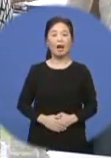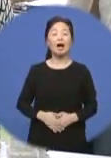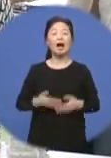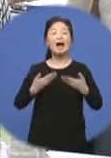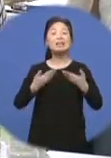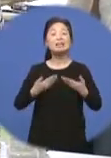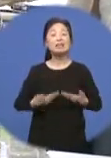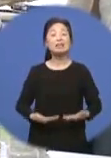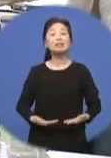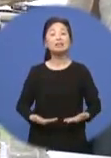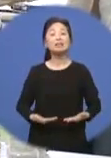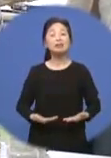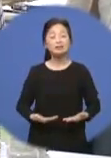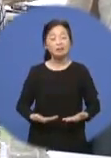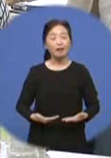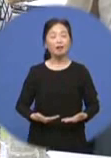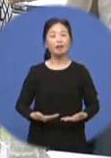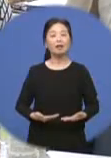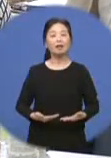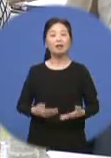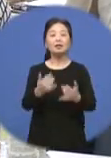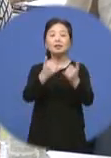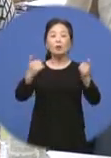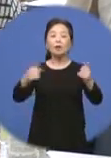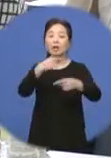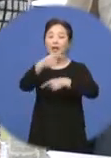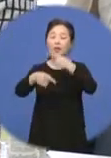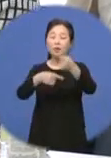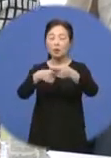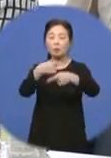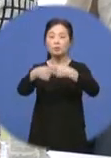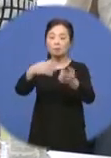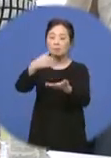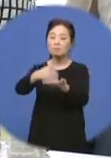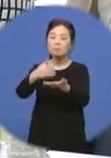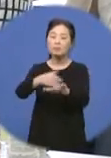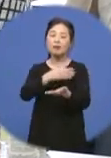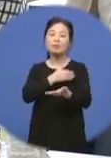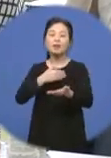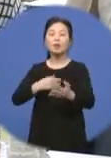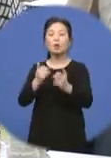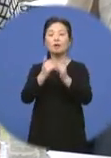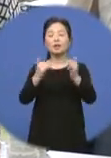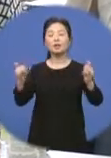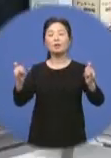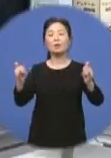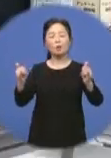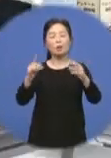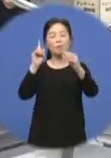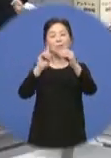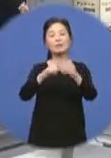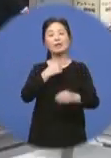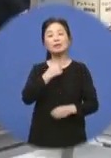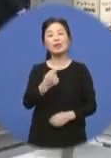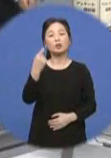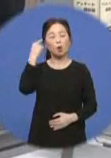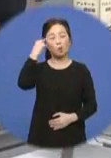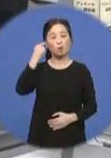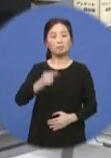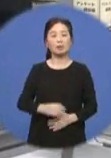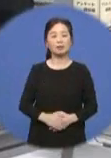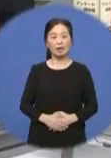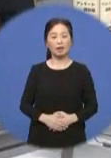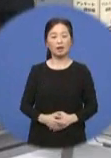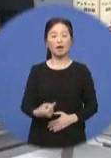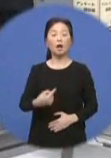なことを話しかけられる、相談してもらえる、そしてこう信頼されるような人を目指したいなというのも実感しました。分け隔てなく私